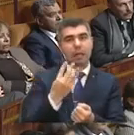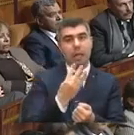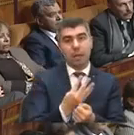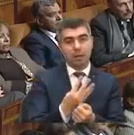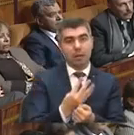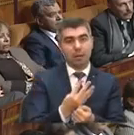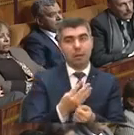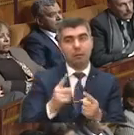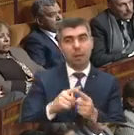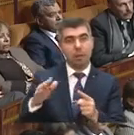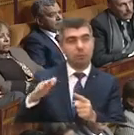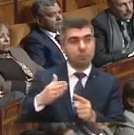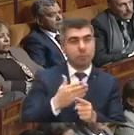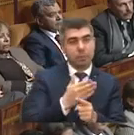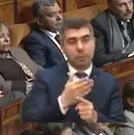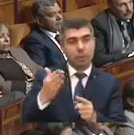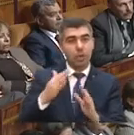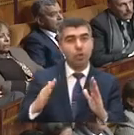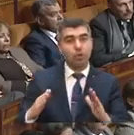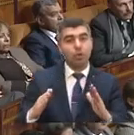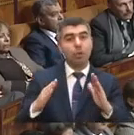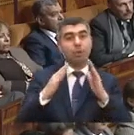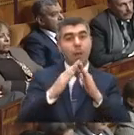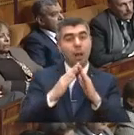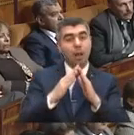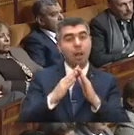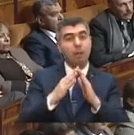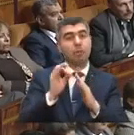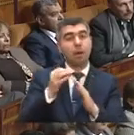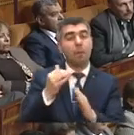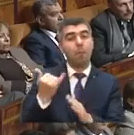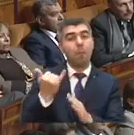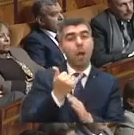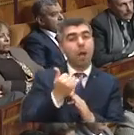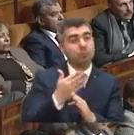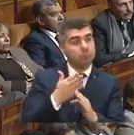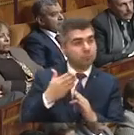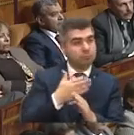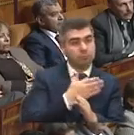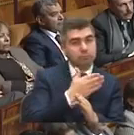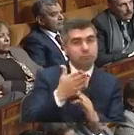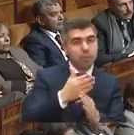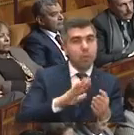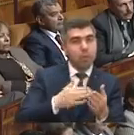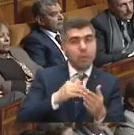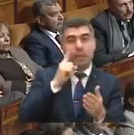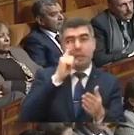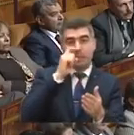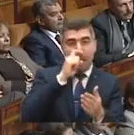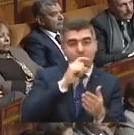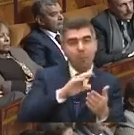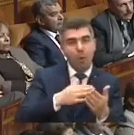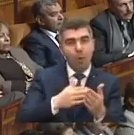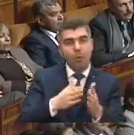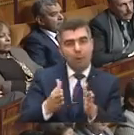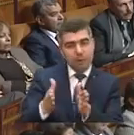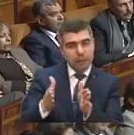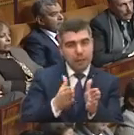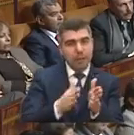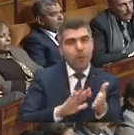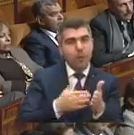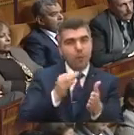من رخص النقل، لان هذا النوع من السيارات هي الوحيده التي تستطيع ولوج هذه المسالك الضيقه بالمناطق الجبليه.